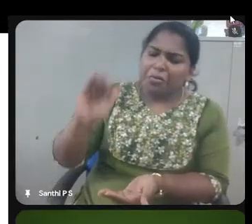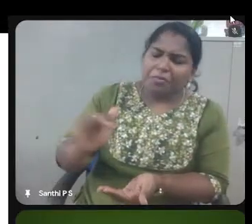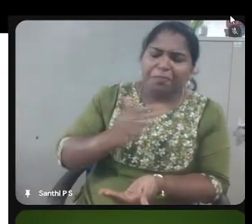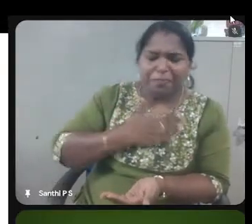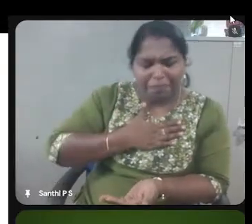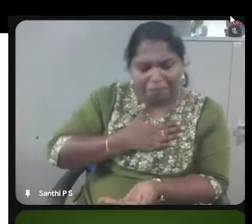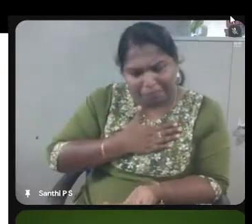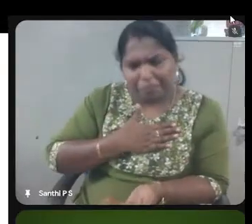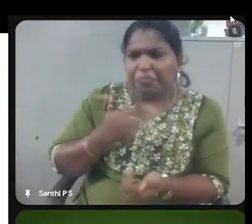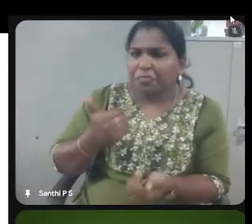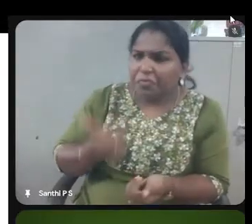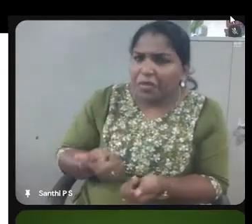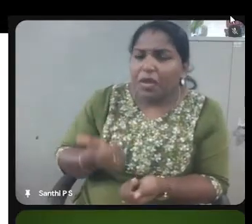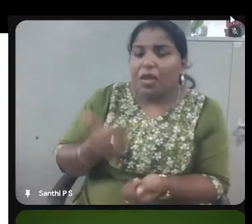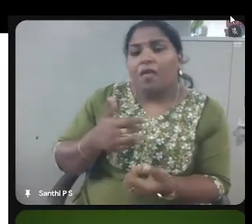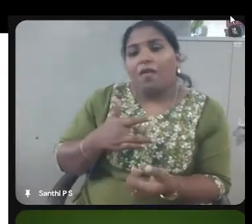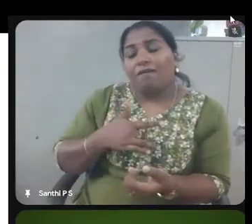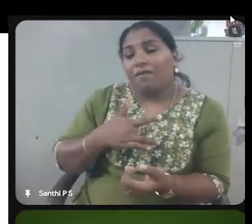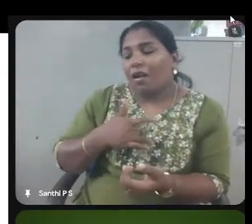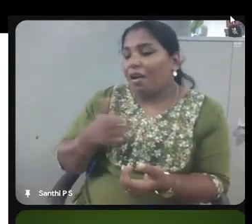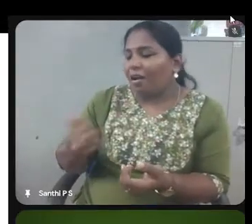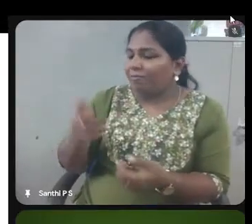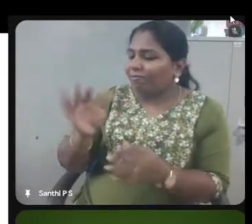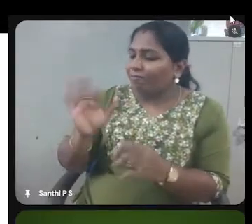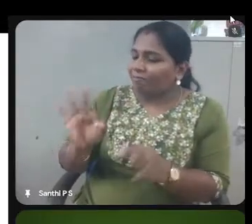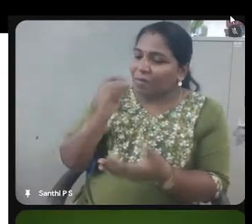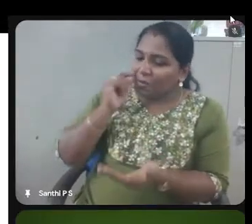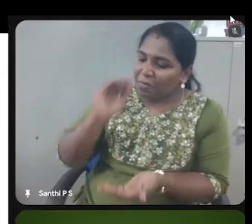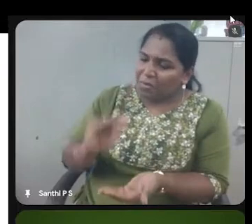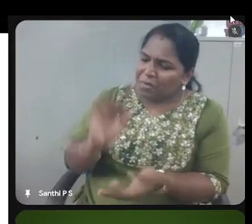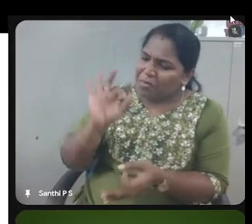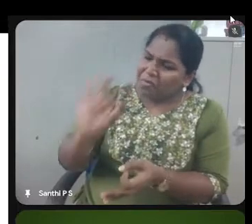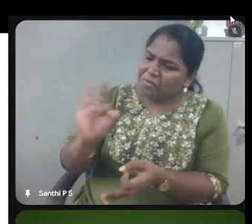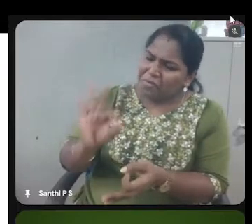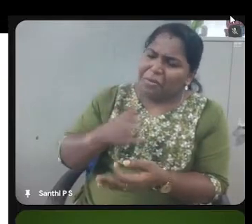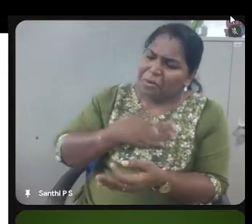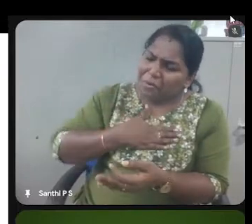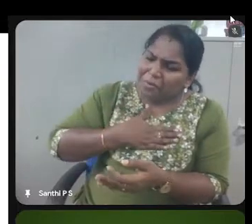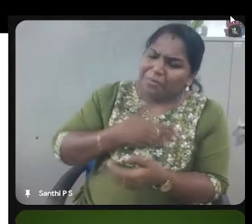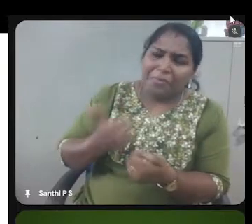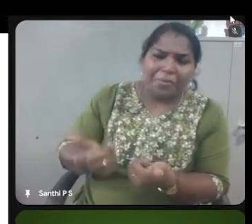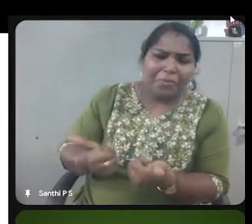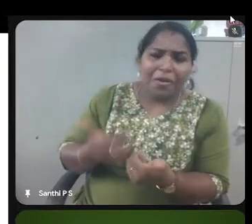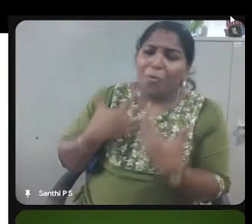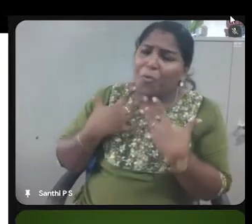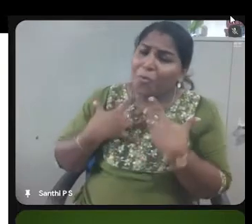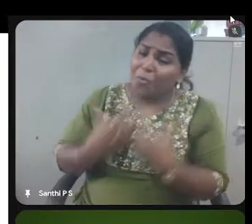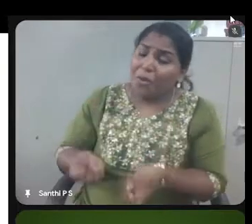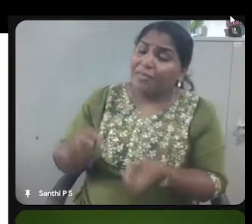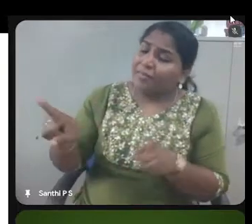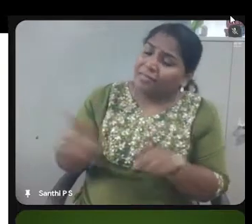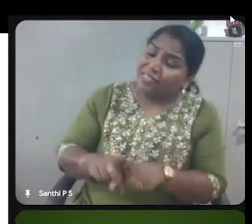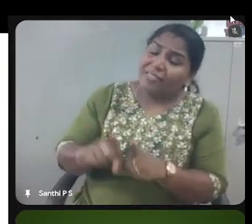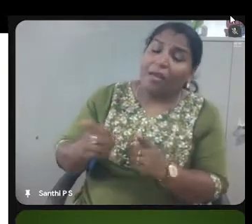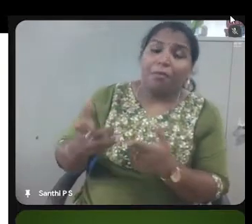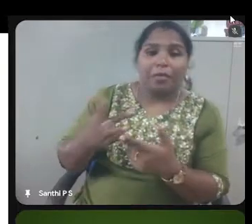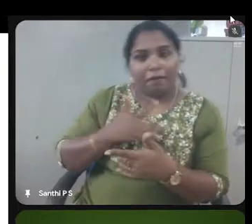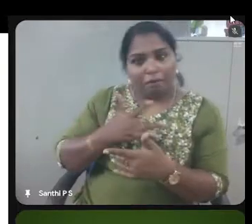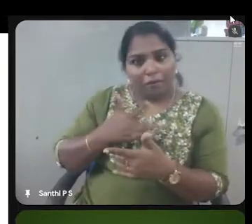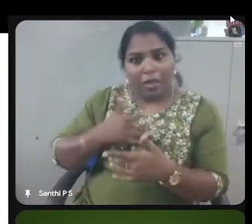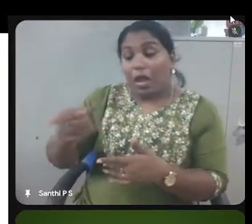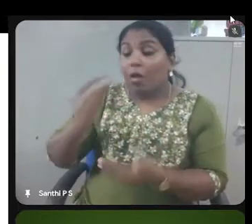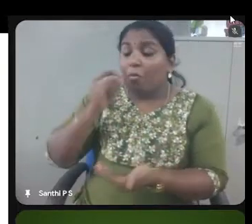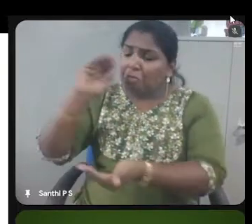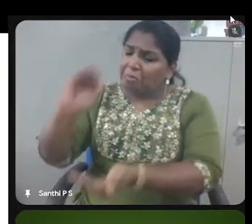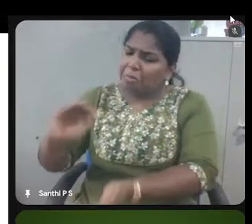ഒബീഡിയന്റ്. നമുക്കൊക്കെ ആഗ്രഹിക്കുമല്ലോ ഇതുപോലത്തെ ഒരു മോനെ നമുക്ക് കിട്ടിയിരുന്നെങ്കിൽ എന്നൊക്കെ ഉള്ള രീതിയിൽ ഒരു തോന്നലായിരുന്നു. അത്രയും നല്ല ഒരു ഒബീഡിയന്റ്.